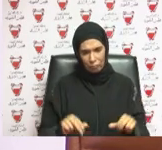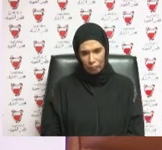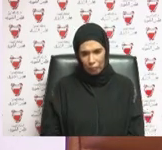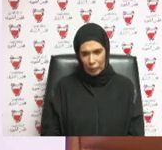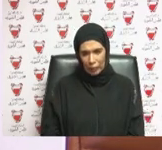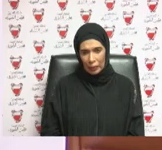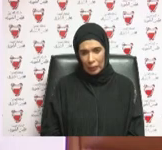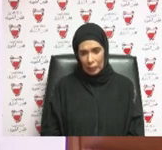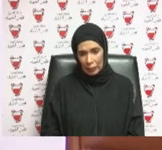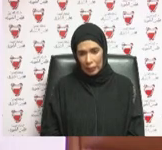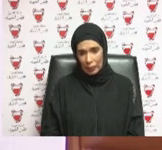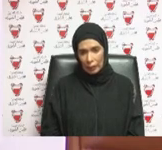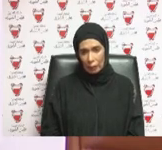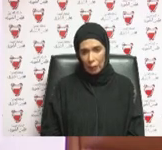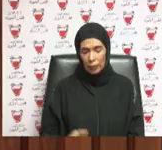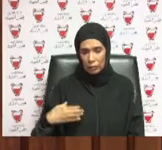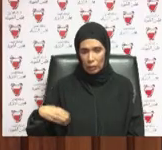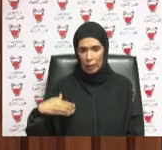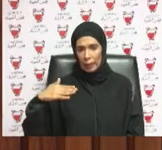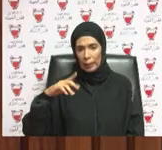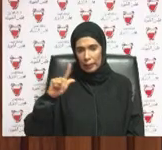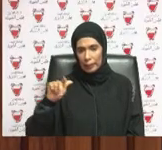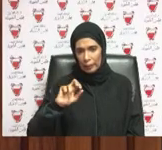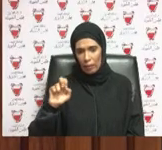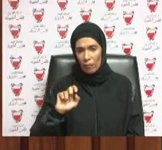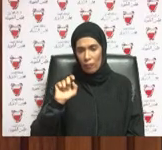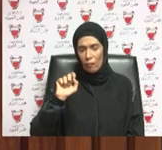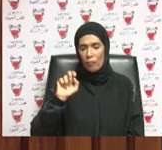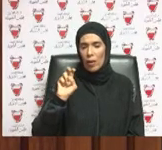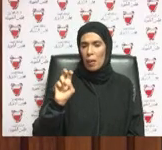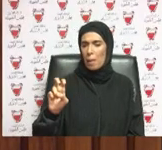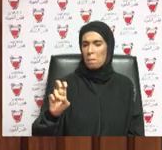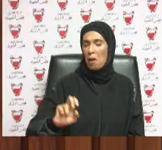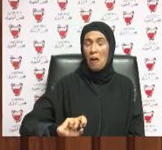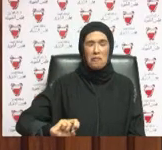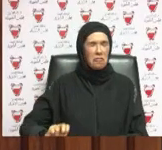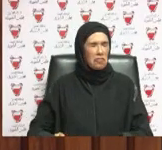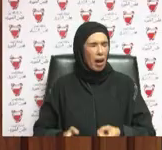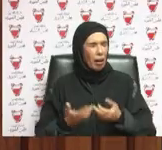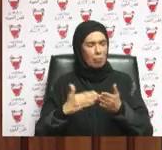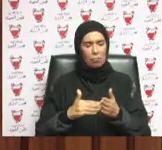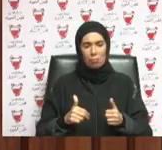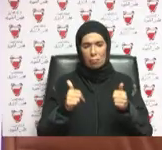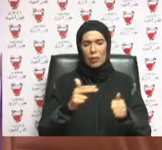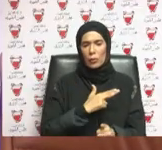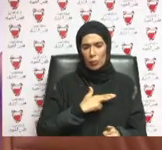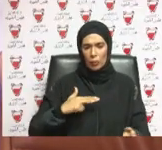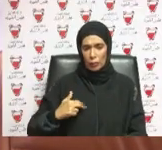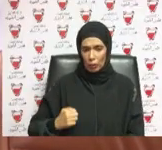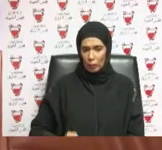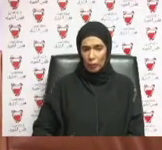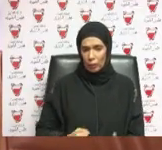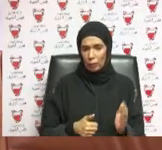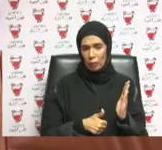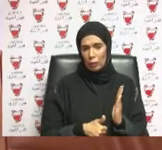الشيخ من الأمير خليفة بن سلمان، عندما كنا فعلا نفخر ونفاخر بما حققتها حكومة البحرين في